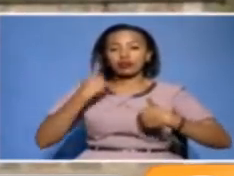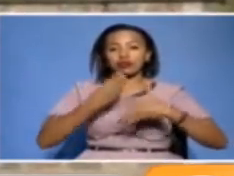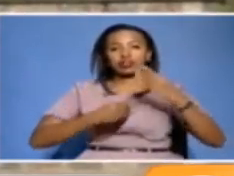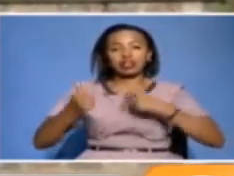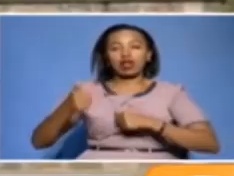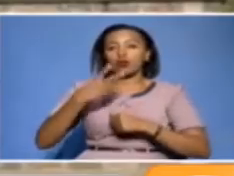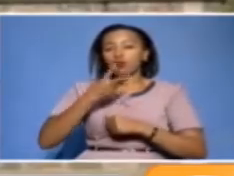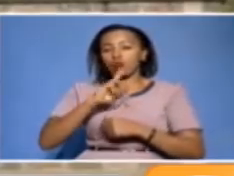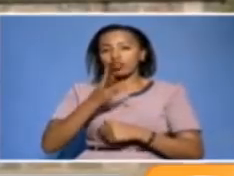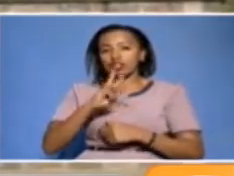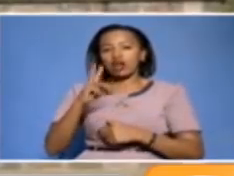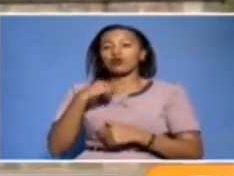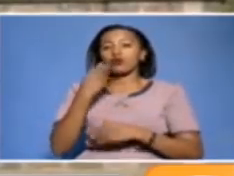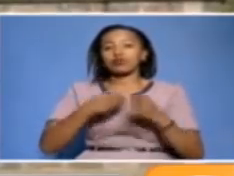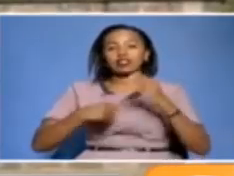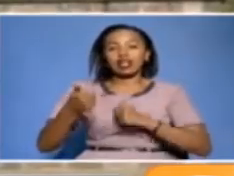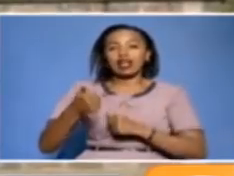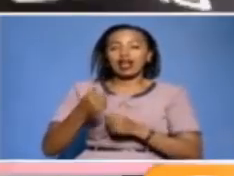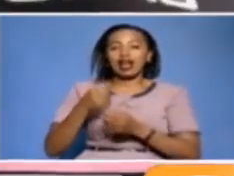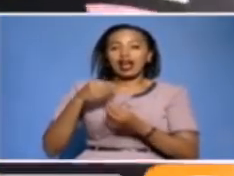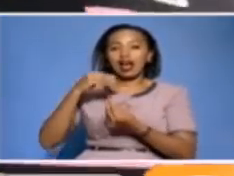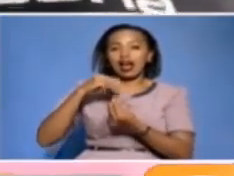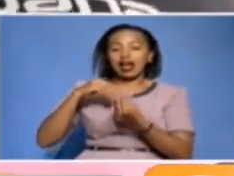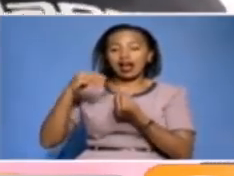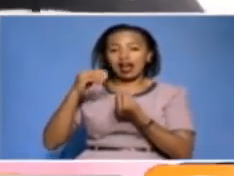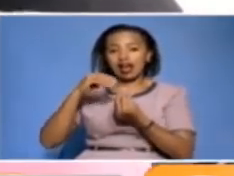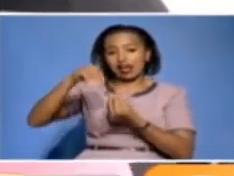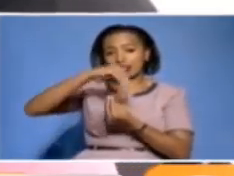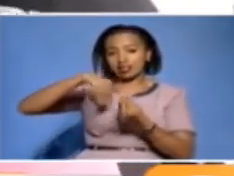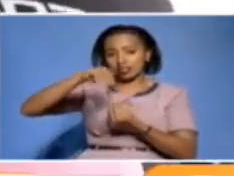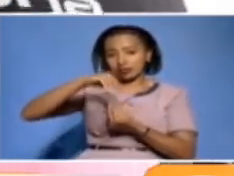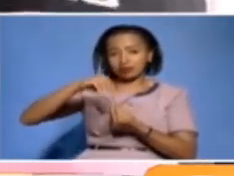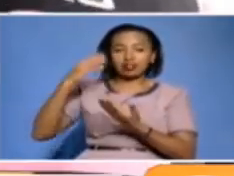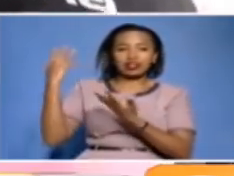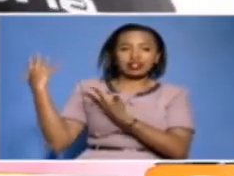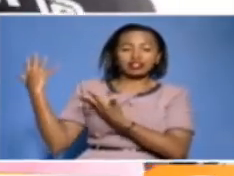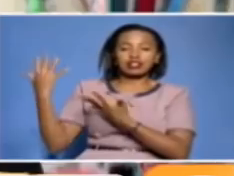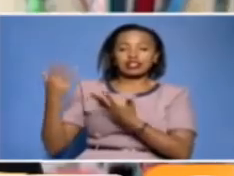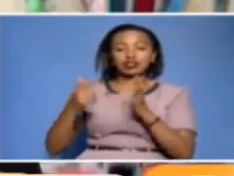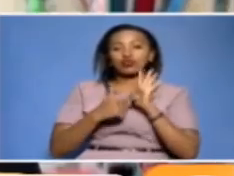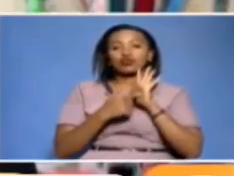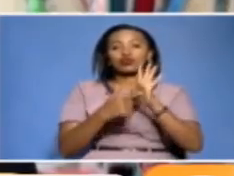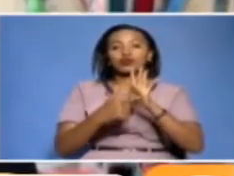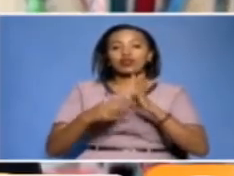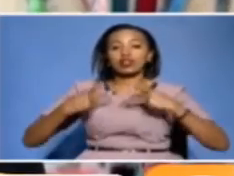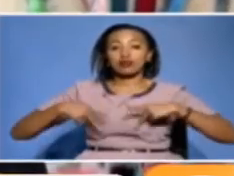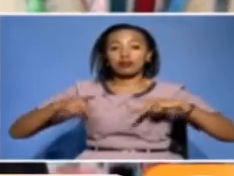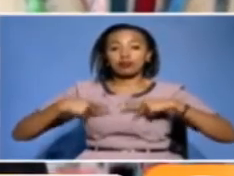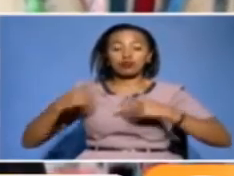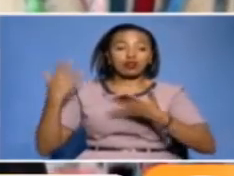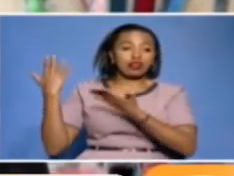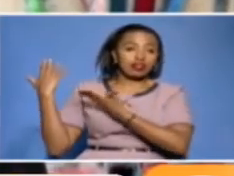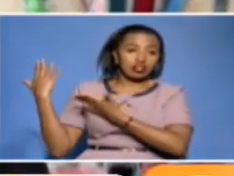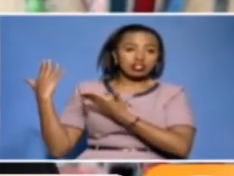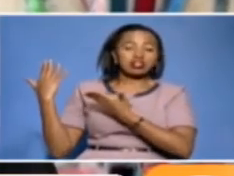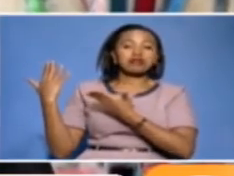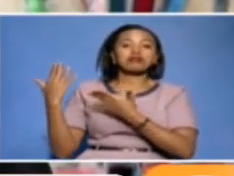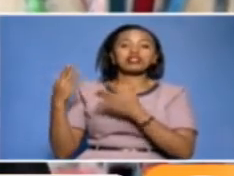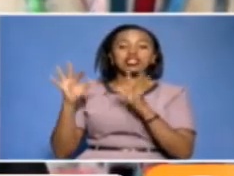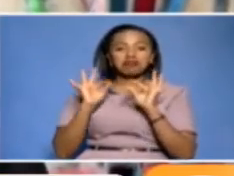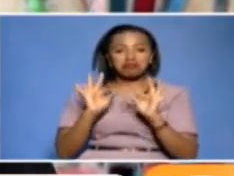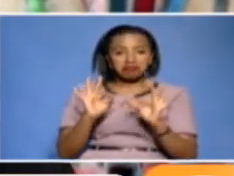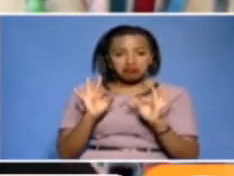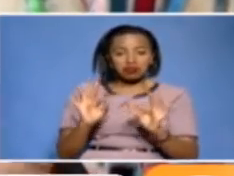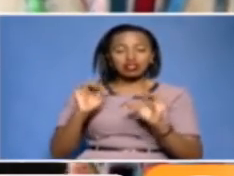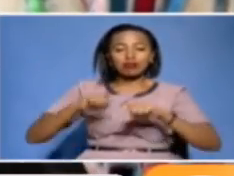anauza soda, mtu anauza ice cream. This has to be, you know, shown to the people that it's durable, it's reliable and it